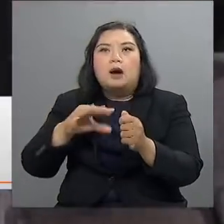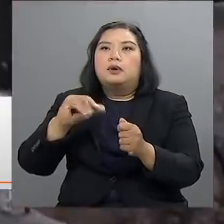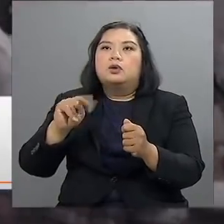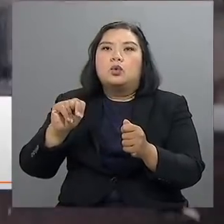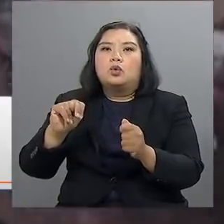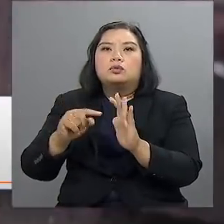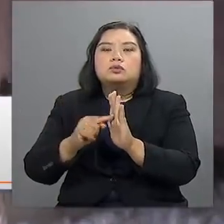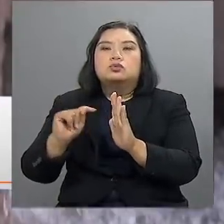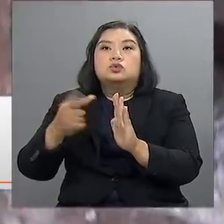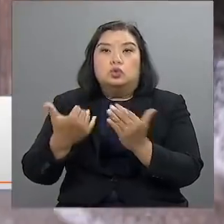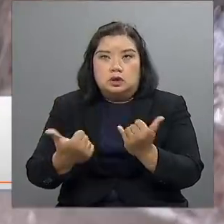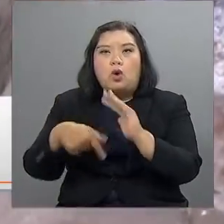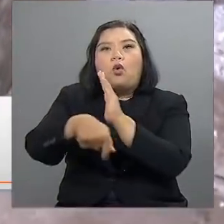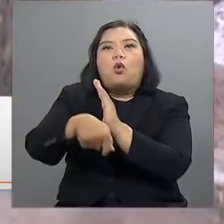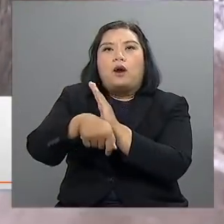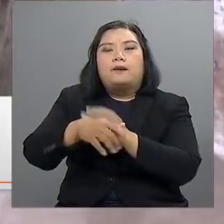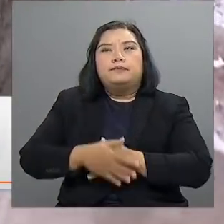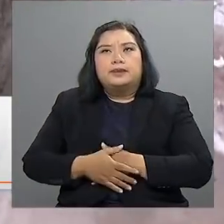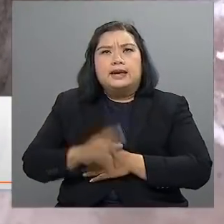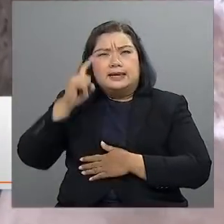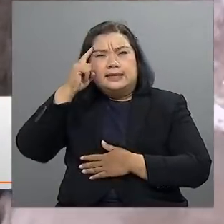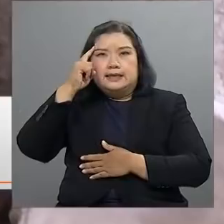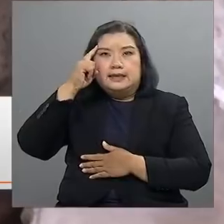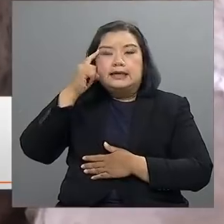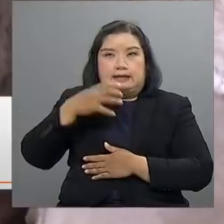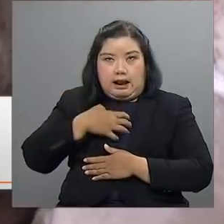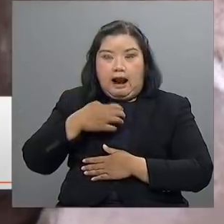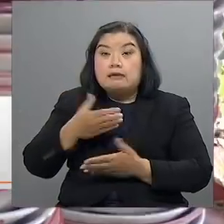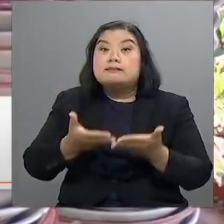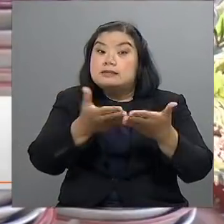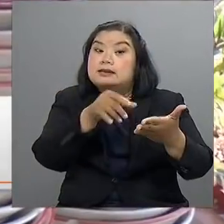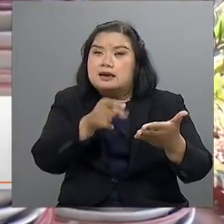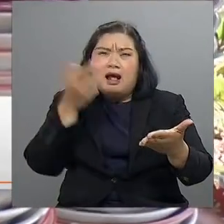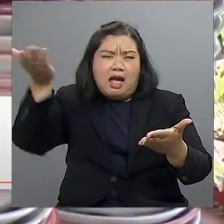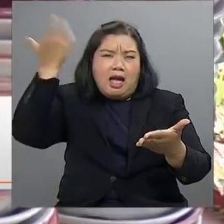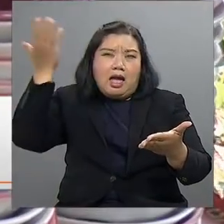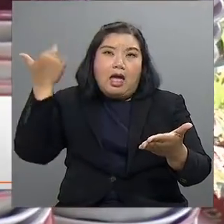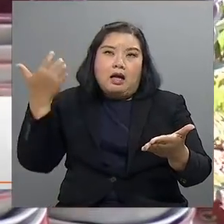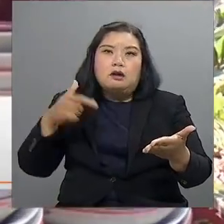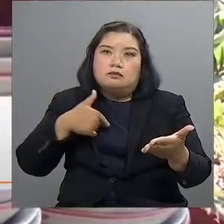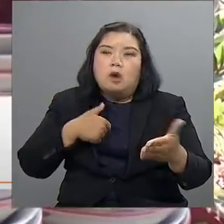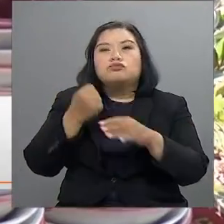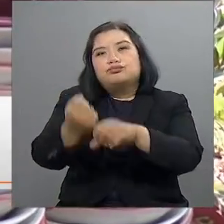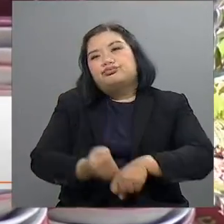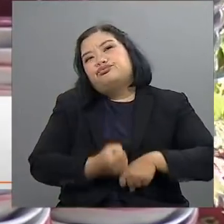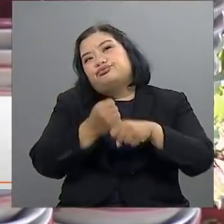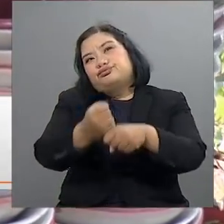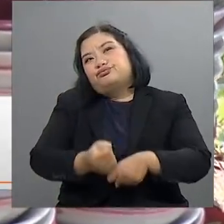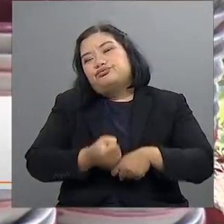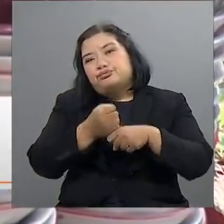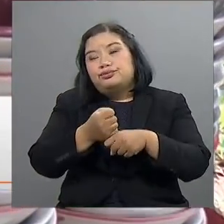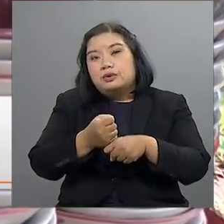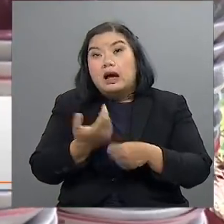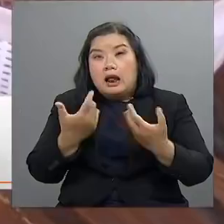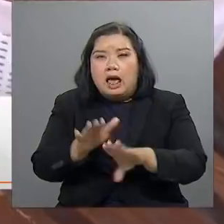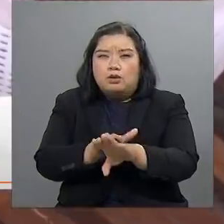าเขาปิ๊งไอเดียในการนำเอาเรืออีโปงเก่าที่ใช้สำหรับพายเรือจับปลาในคลองเนี่ยพอเลิกใช้งานก็จ